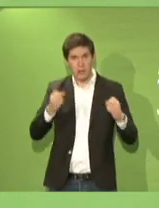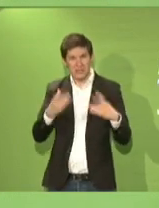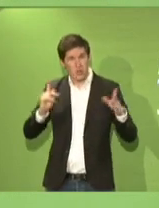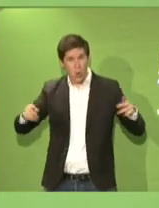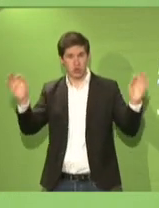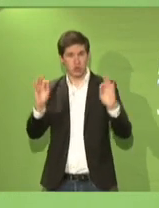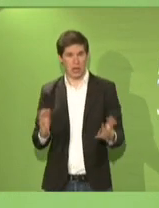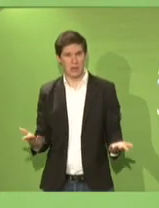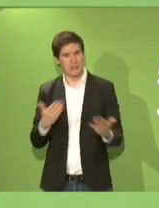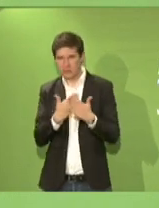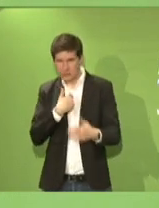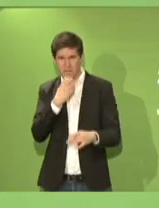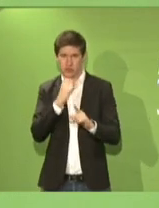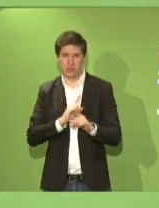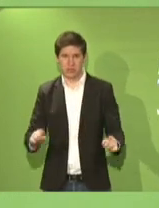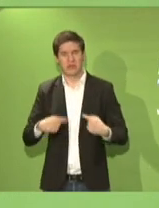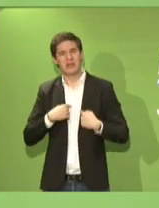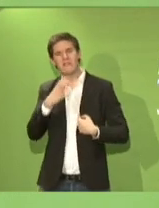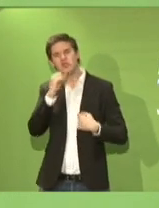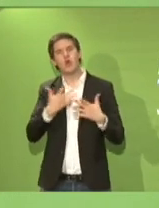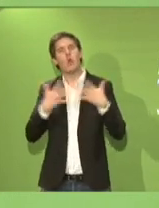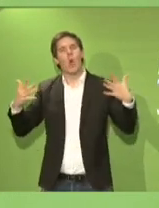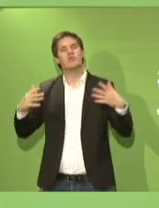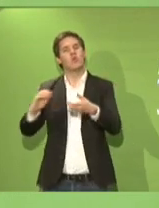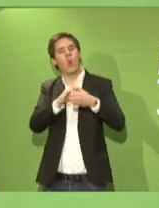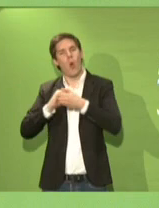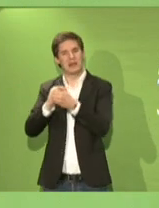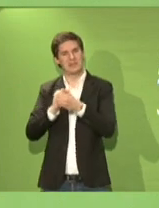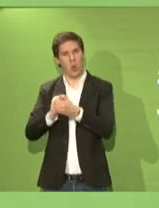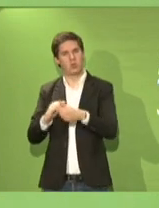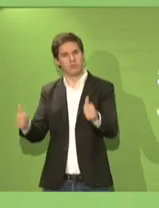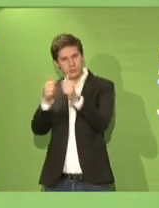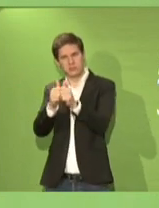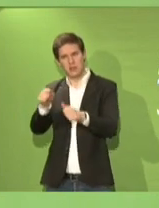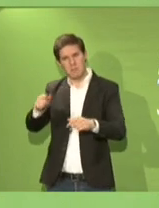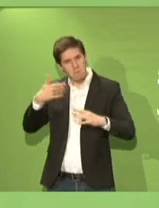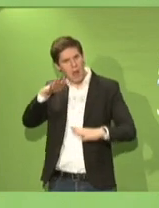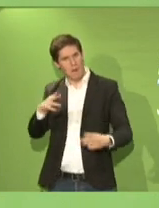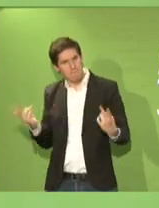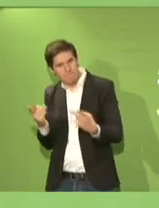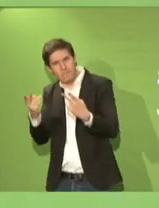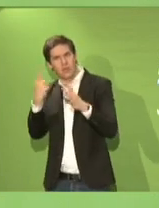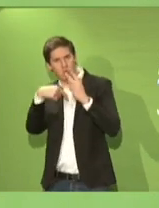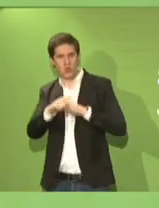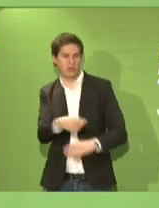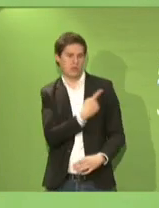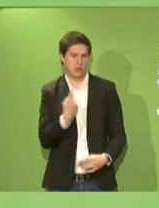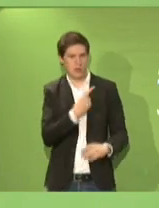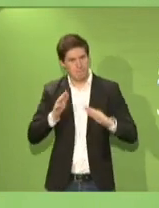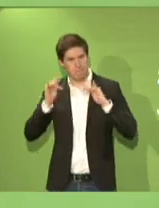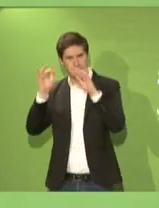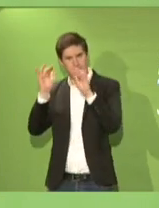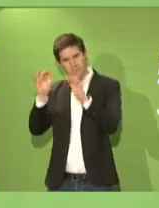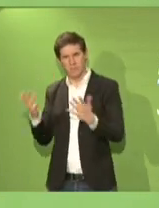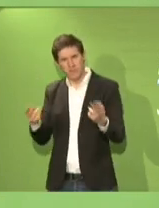wollen, dass die Große Koalition im Kampf gegen den Klimawandel getrieben wird von unserer Seite. Und wir kämpfen